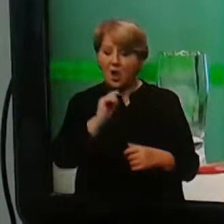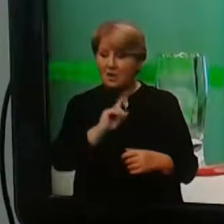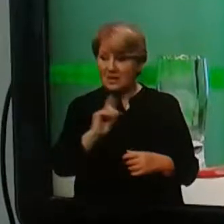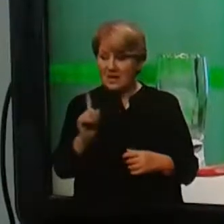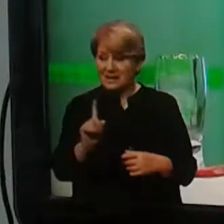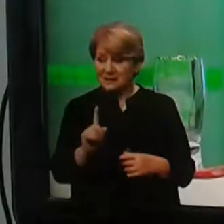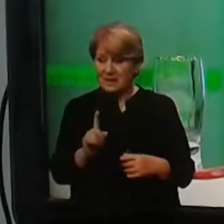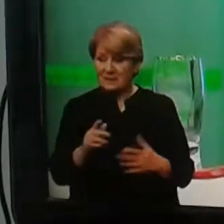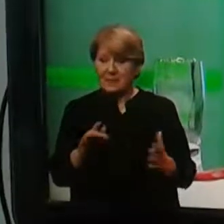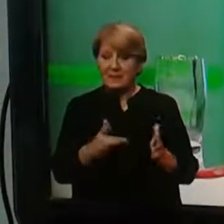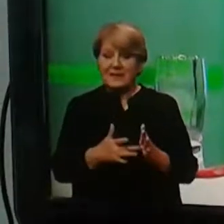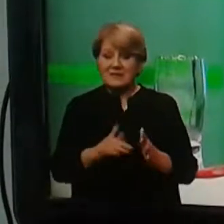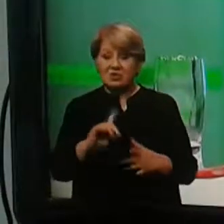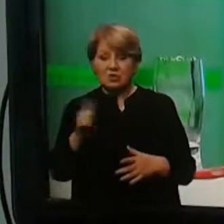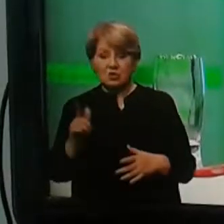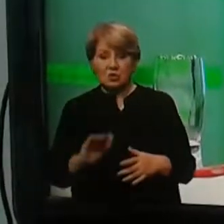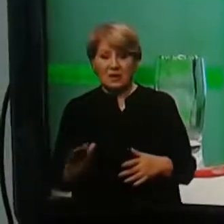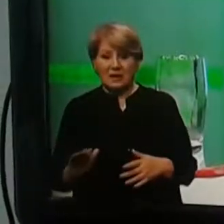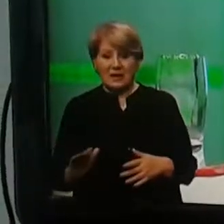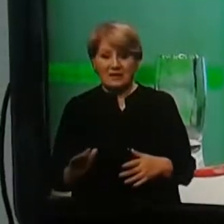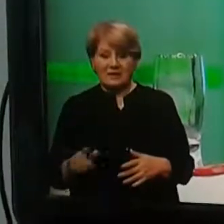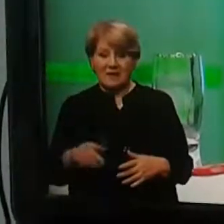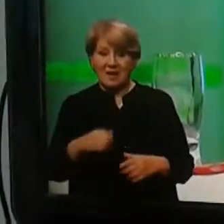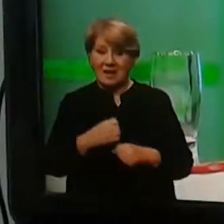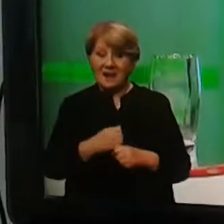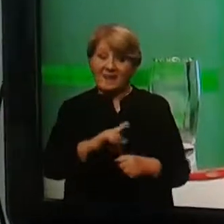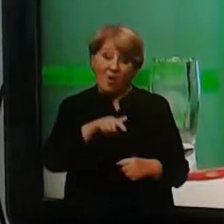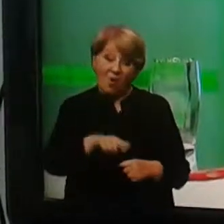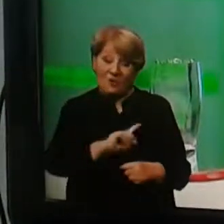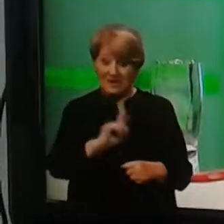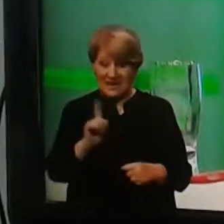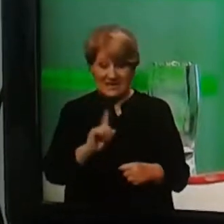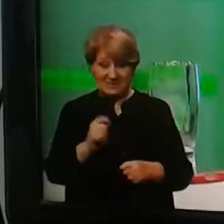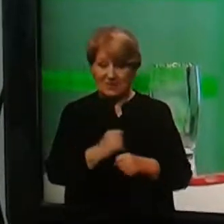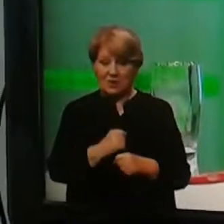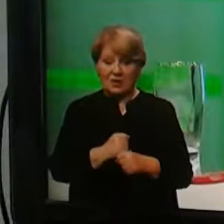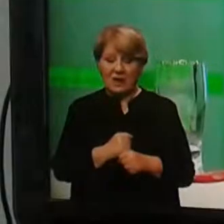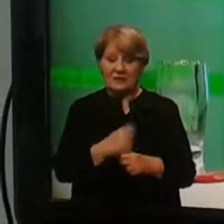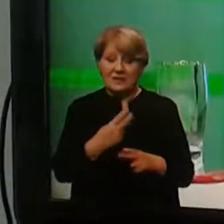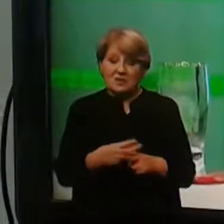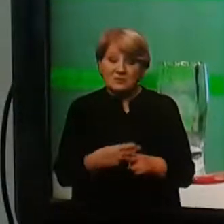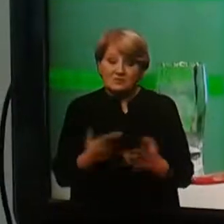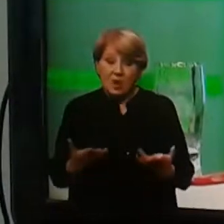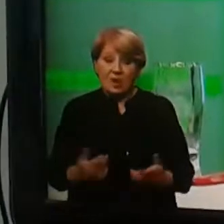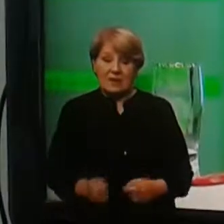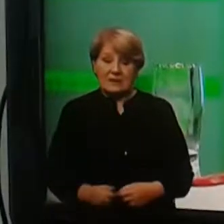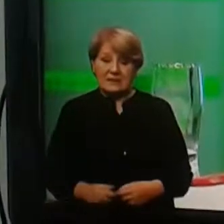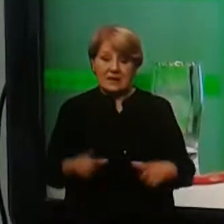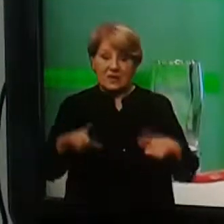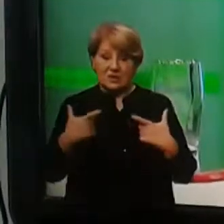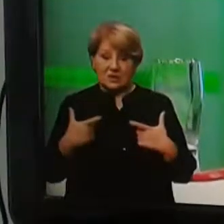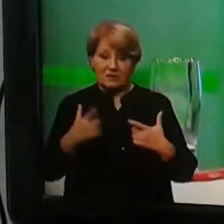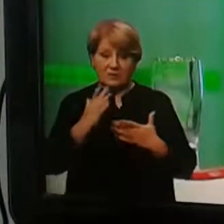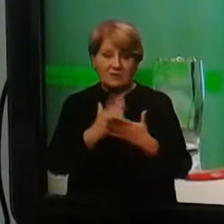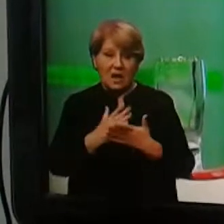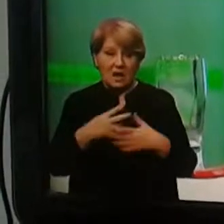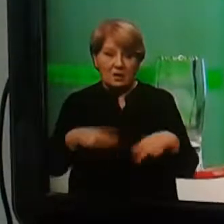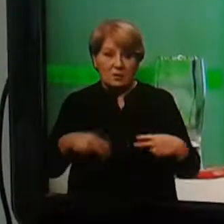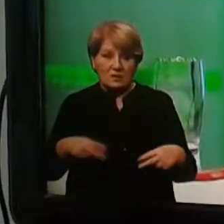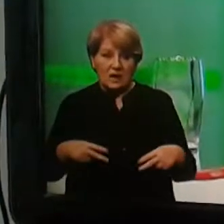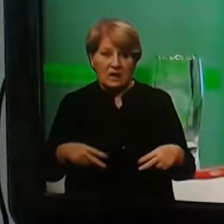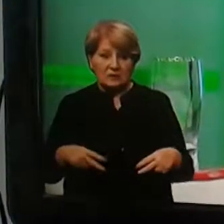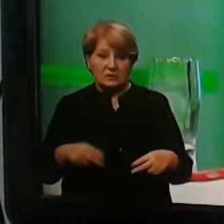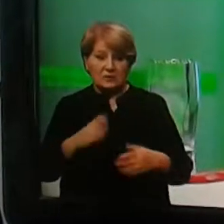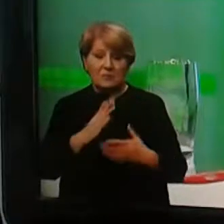smije, i sve što druga djeca rade, on ne smije raditi. Dakle, živim u stalnom strahu da